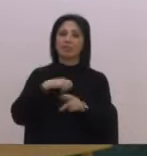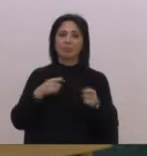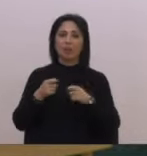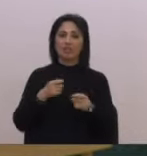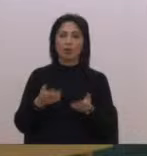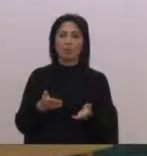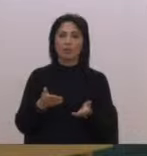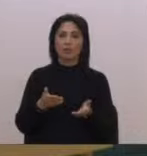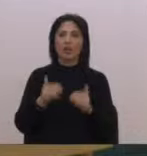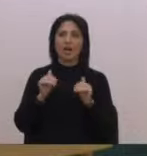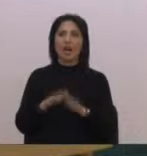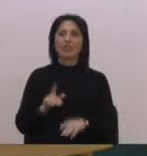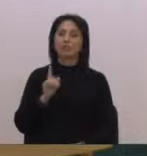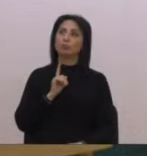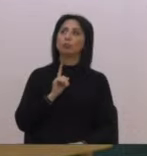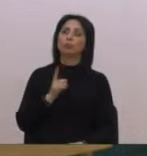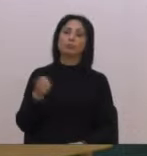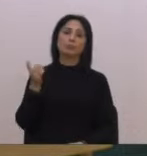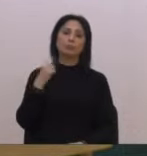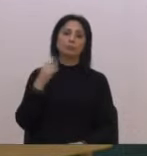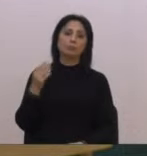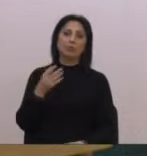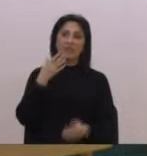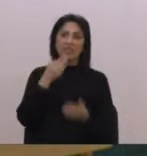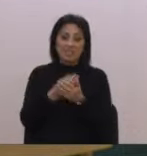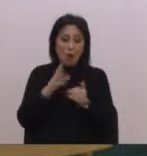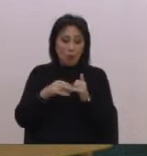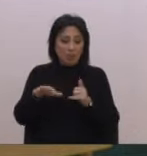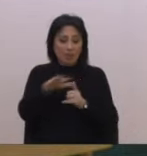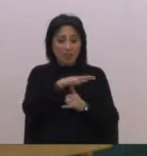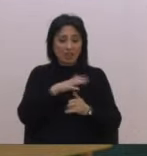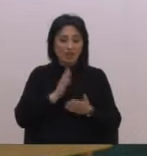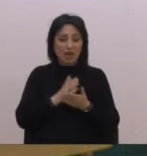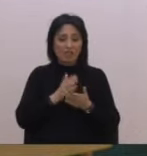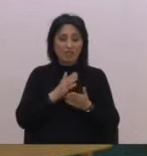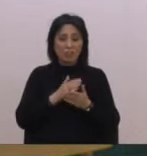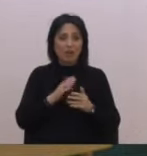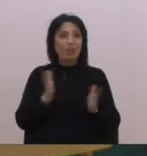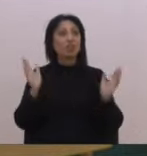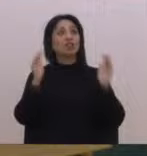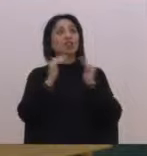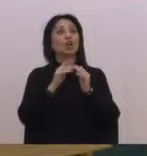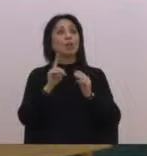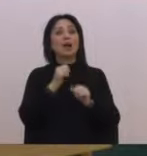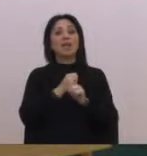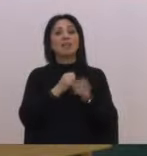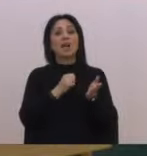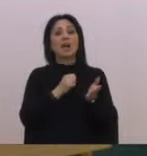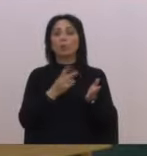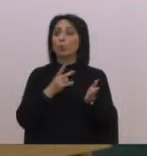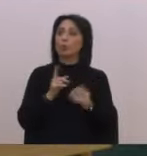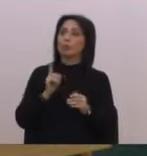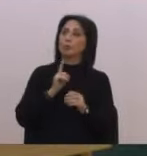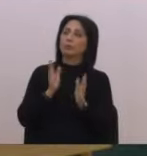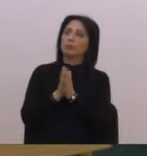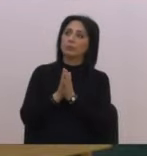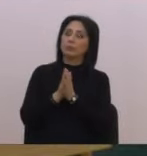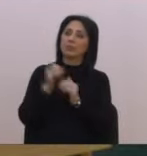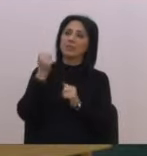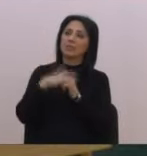თვითმმართველობა გადაწყვეტილება, რომ მიიღოს საკუთარ ტერიტორიაზე არსებულ შენობას, რას უზამს, unda gthovot